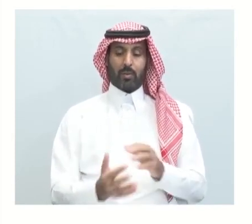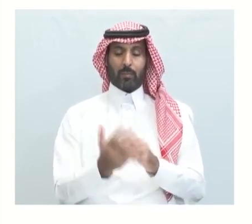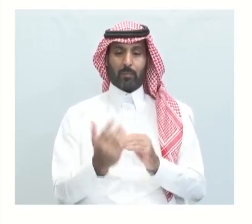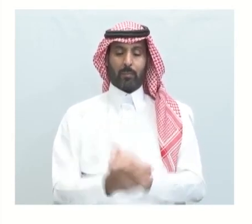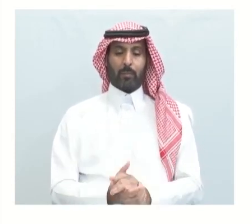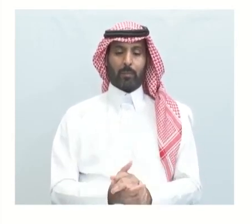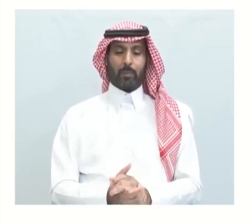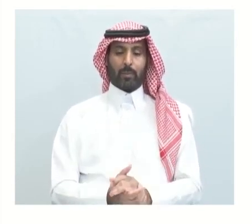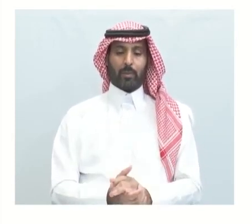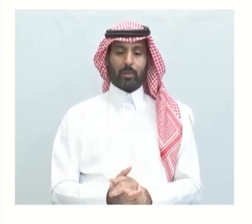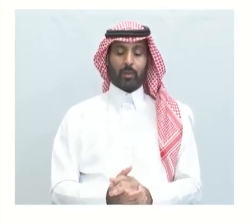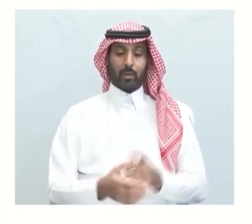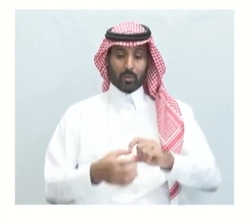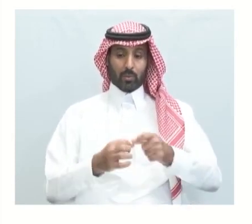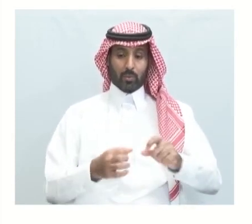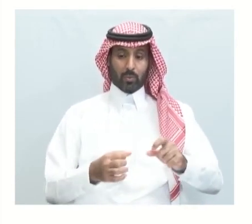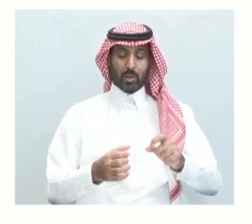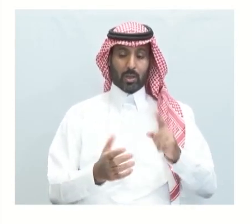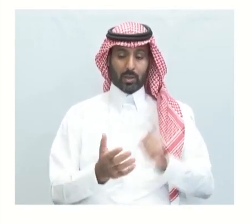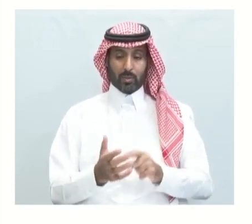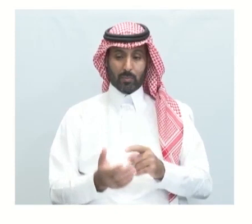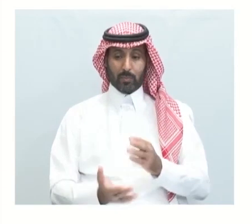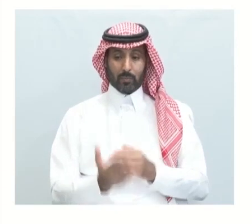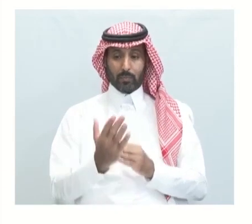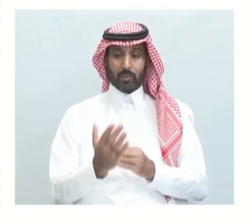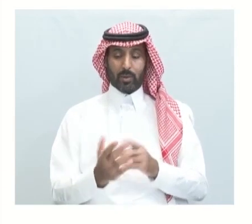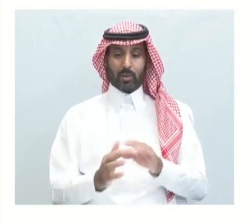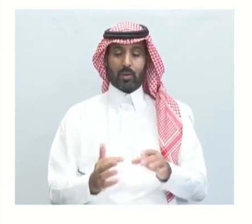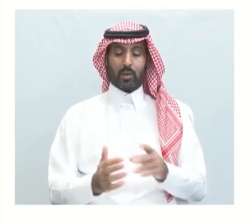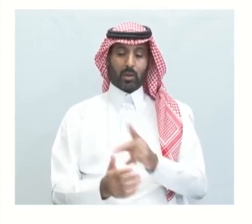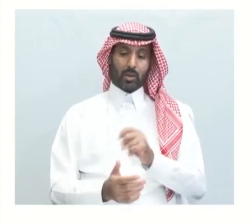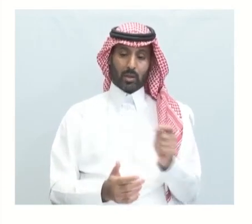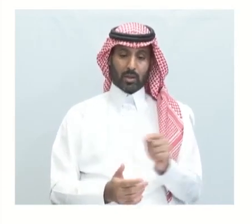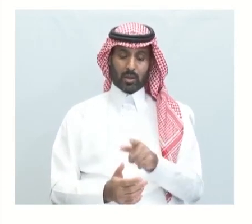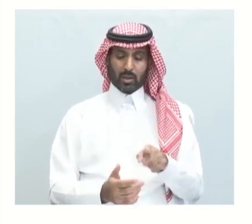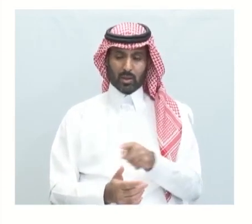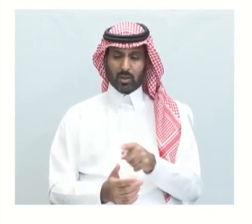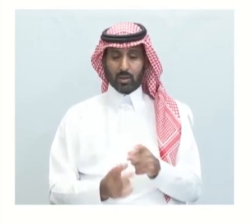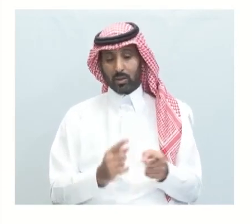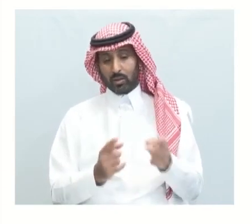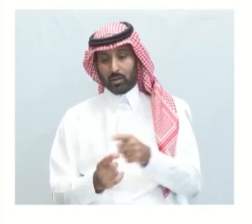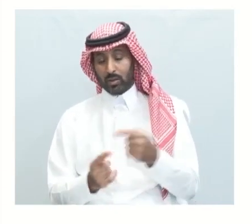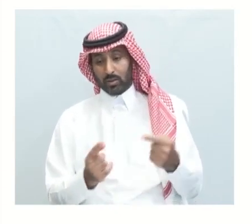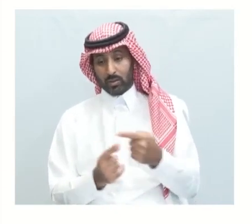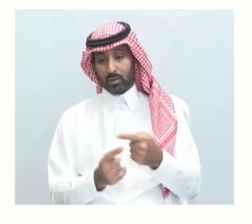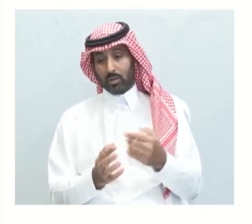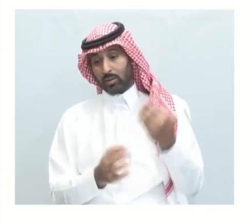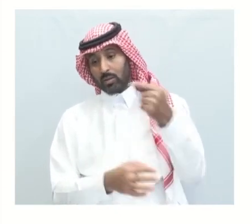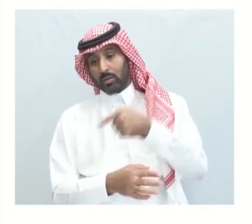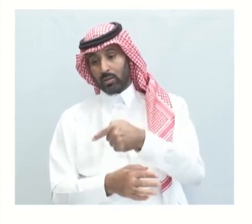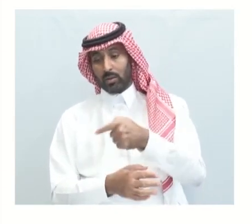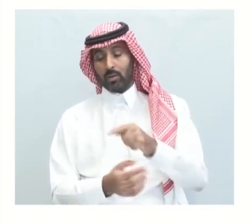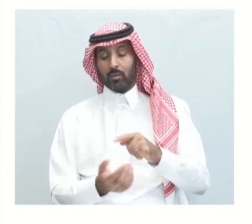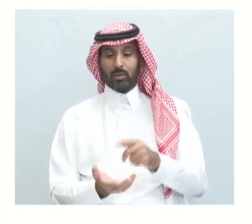ثم ما دام هنالك عقد اطبع العقده وحرك العقده لي العقده التاليه سيقوم بطباعه 12